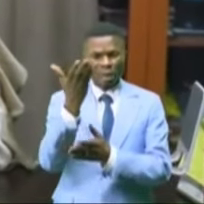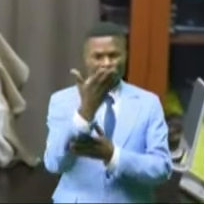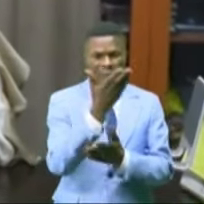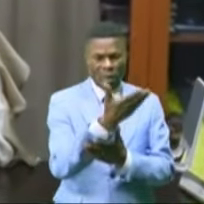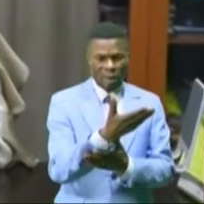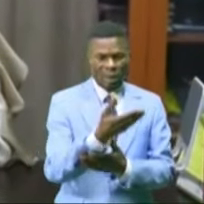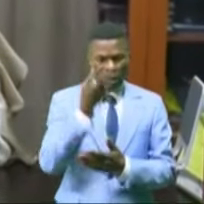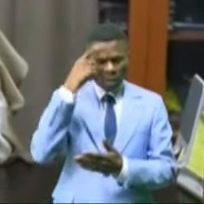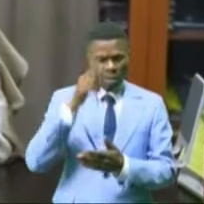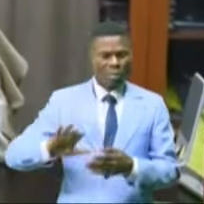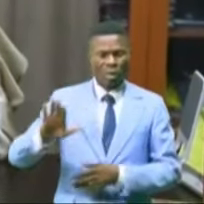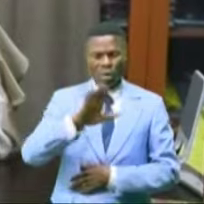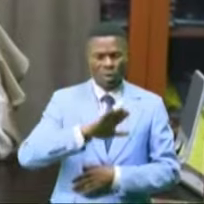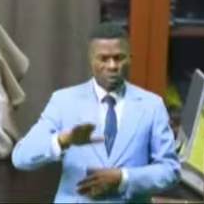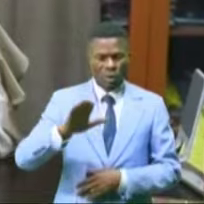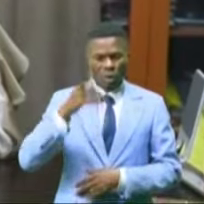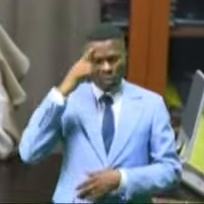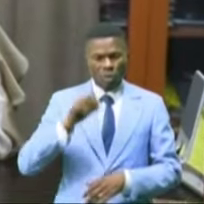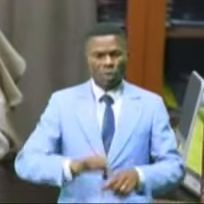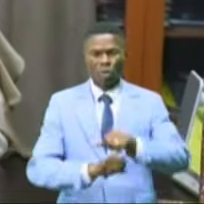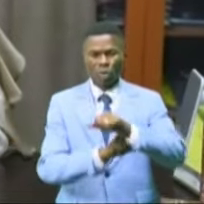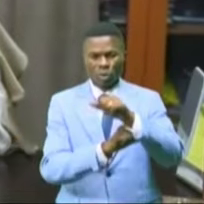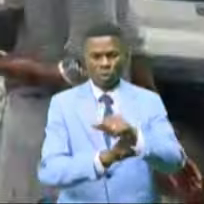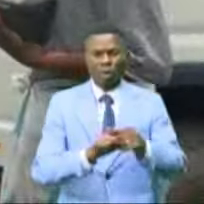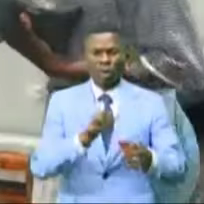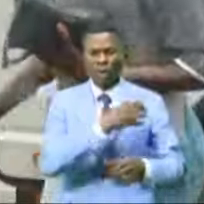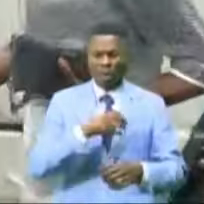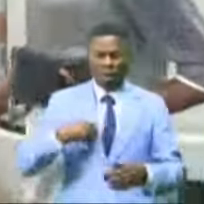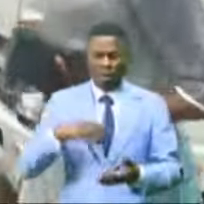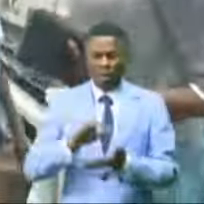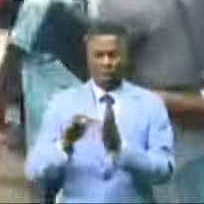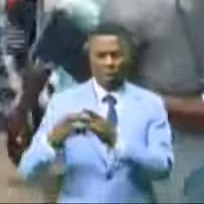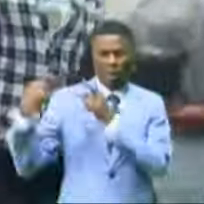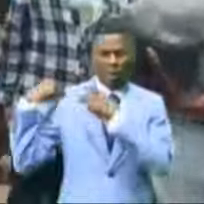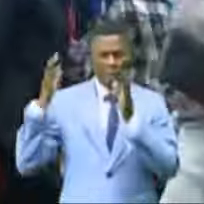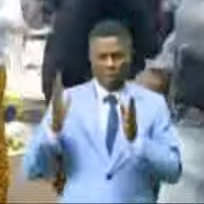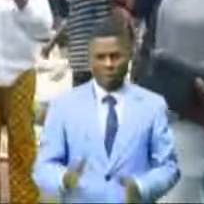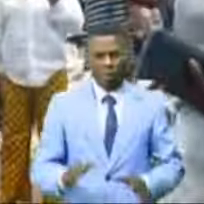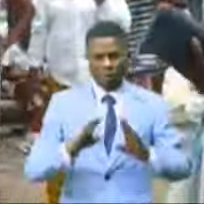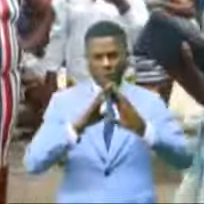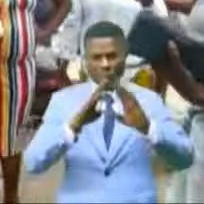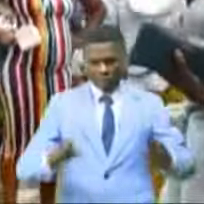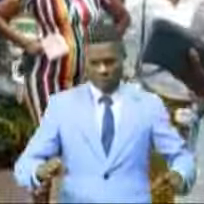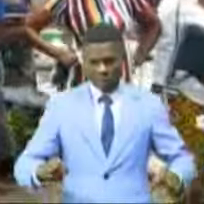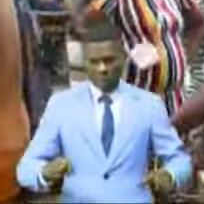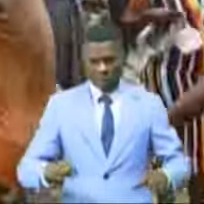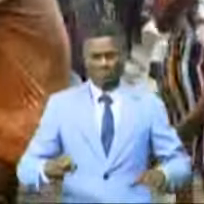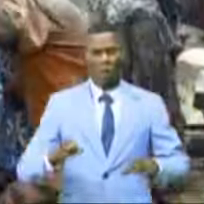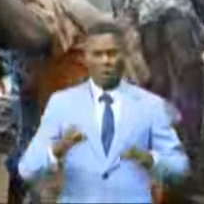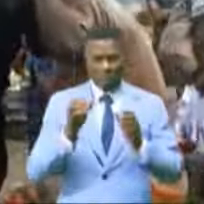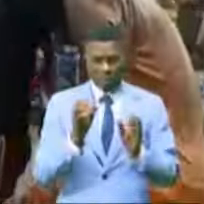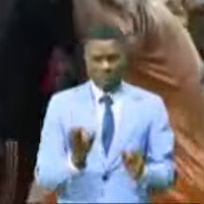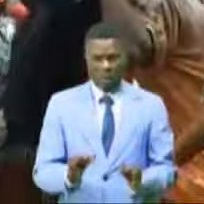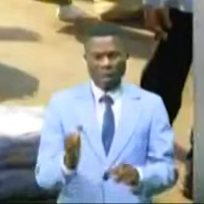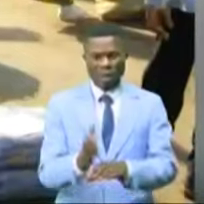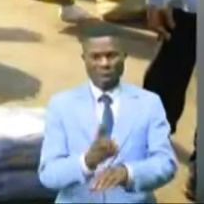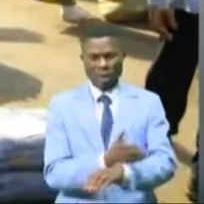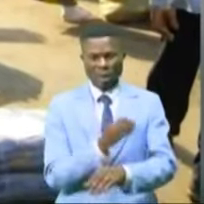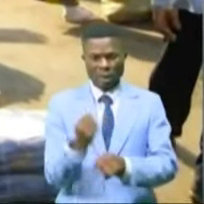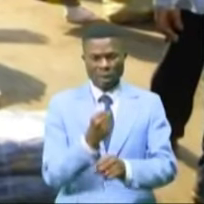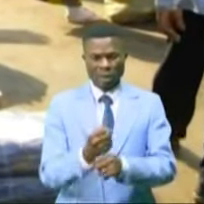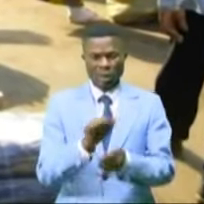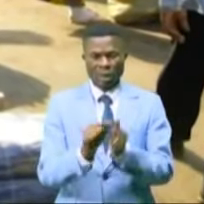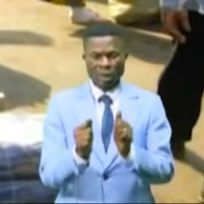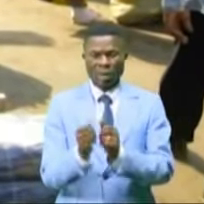que l'État congolais contribue à l'autonomisation de ces femmes vulnérables et surtout des jeunes filles qui évoluent dans les